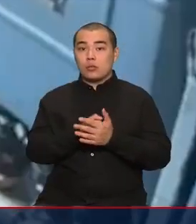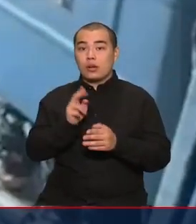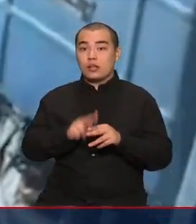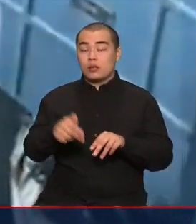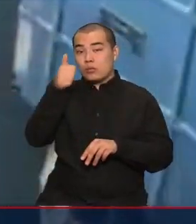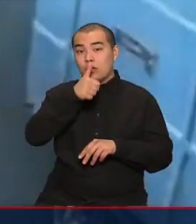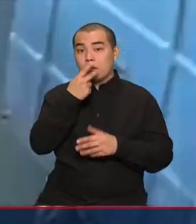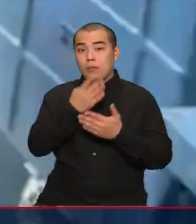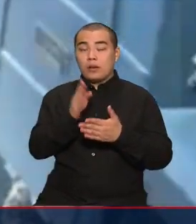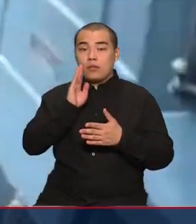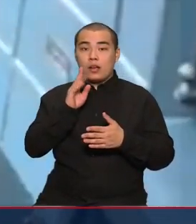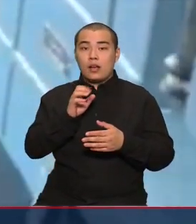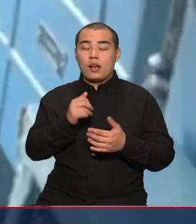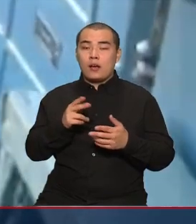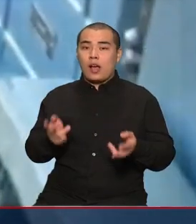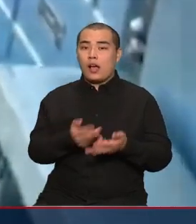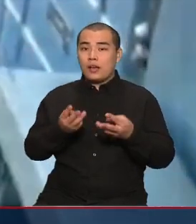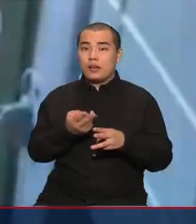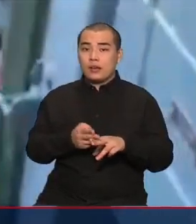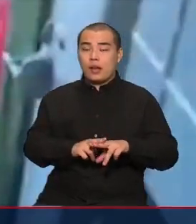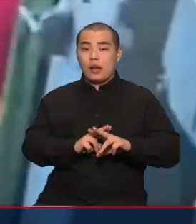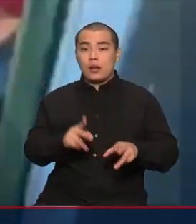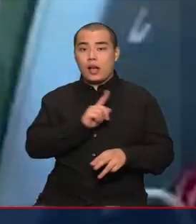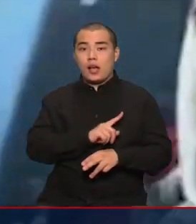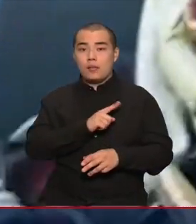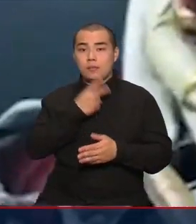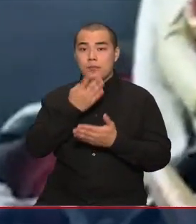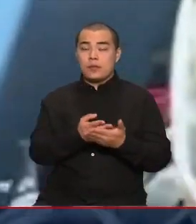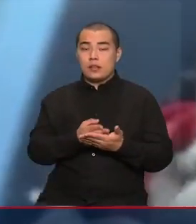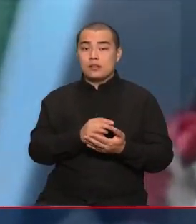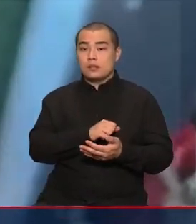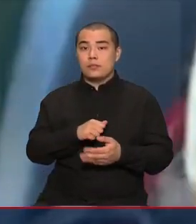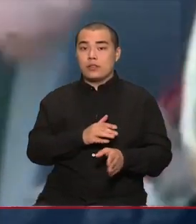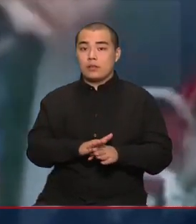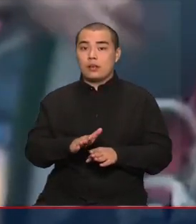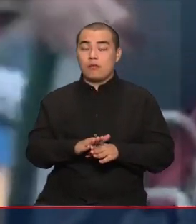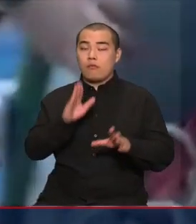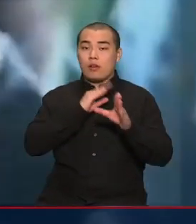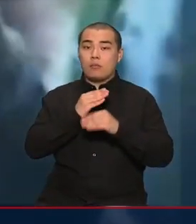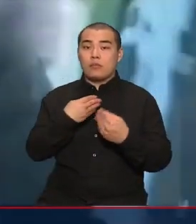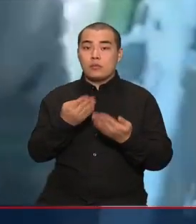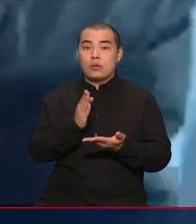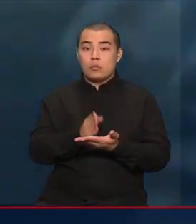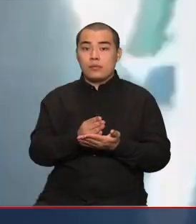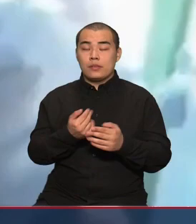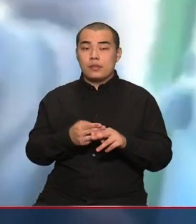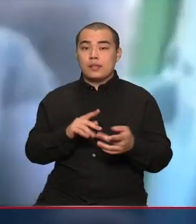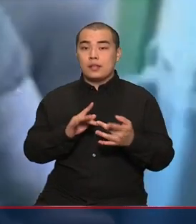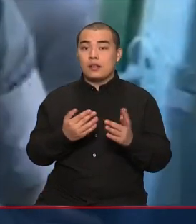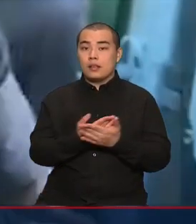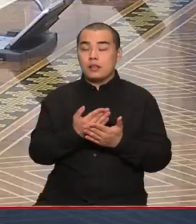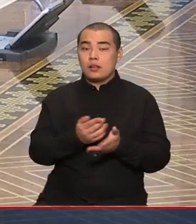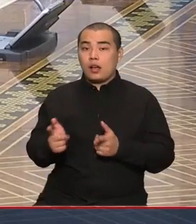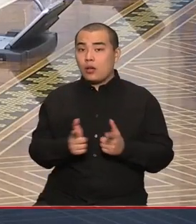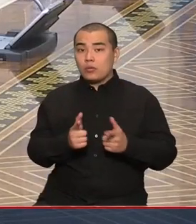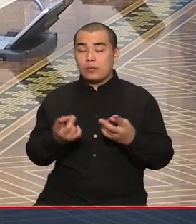су тасқыны өрт сияқты қатерге тиісті болжам ұсынымдар мен іс-қимыл жоспарына мүмкіндік беретін ақпараттық жүйе әзірлеуі